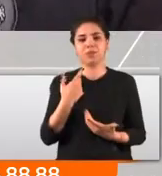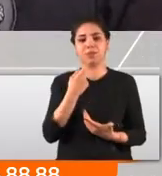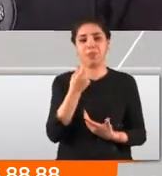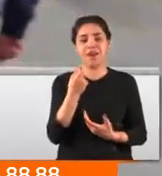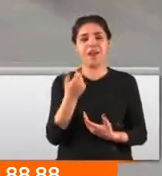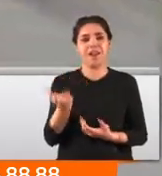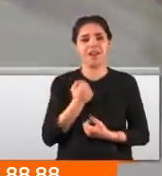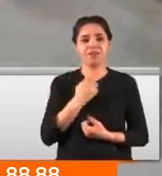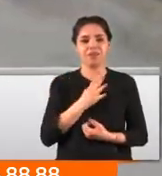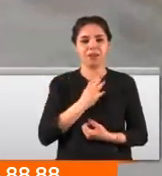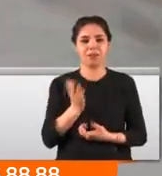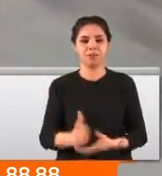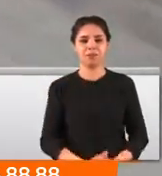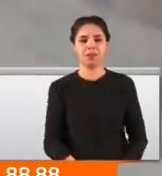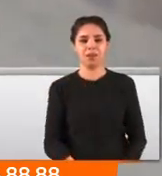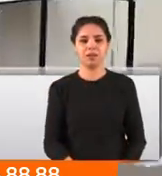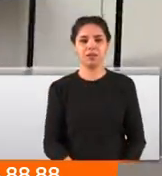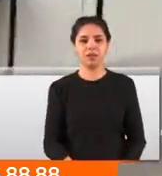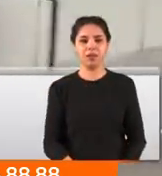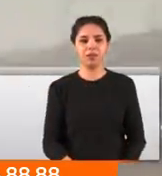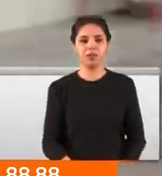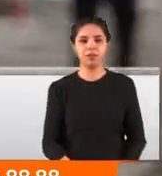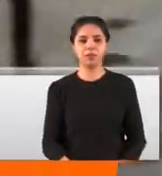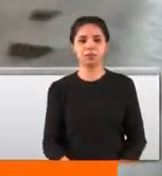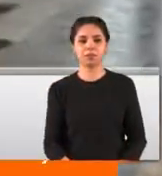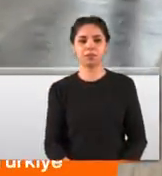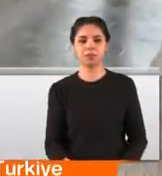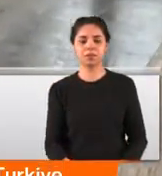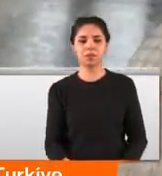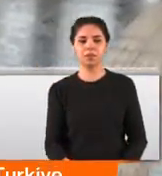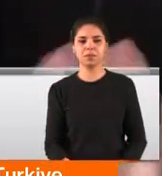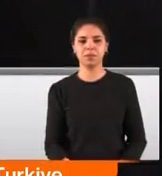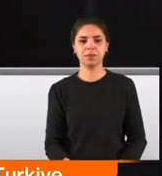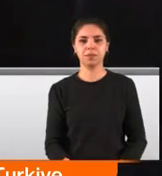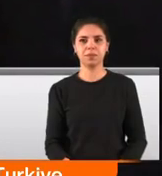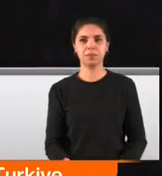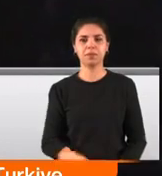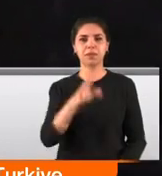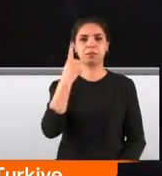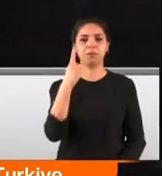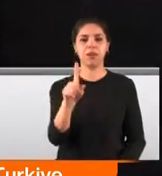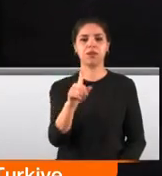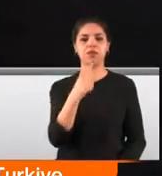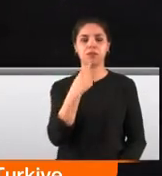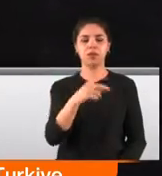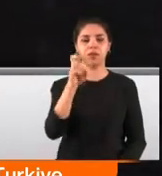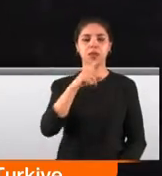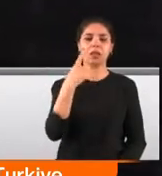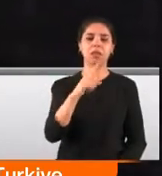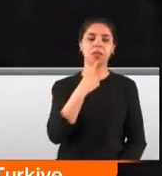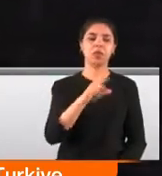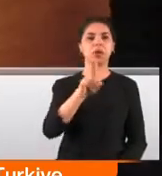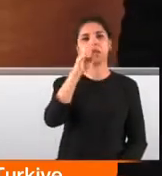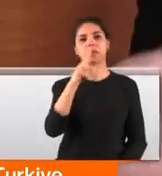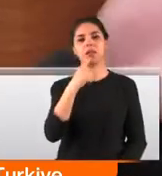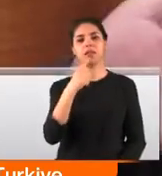giriyor cebimize. Alacak mısınız? Yok, düşünmüyorum. Promosyon mu istemiyorsunuz? Bilmiyorum, benim ihtiyacım yok. 5 binde diyorlar, işte 8 binde diyorlar, 7